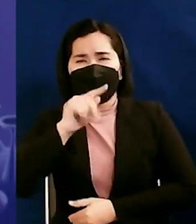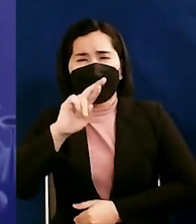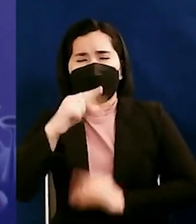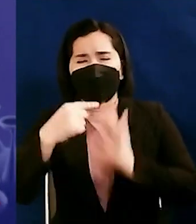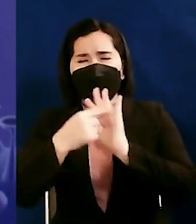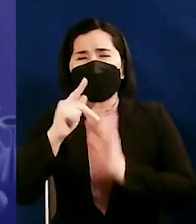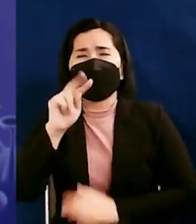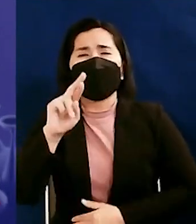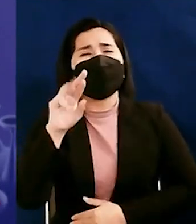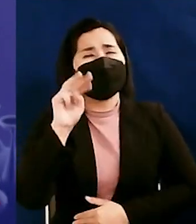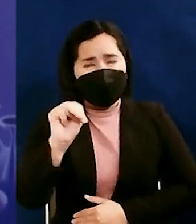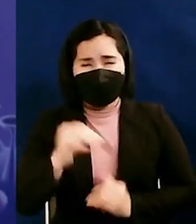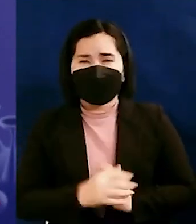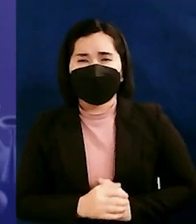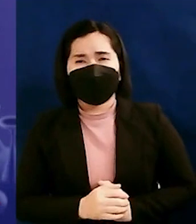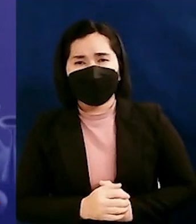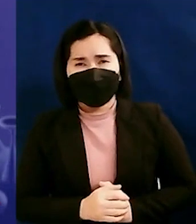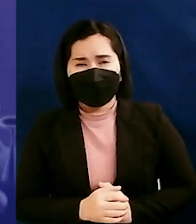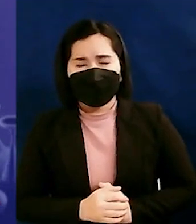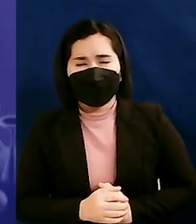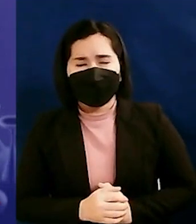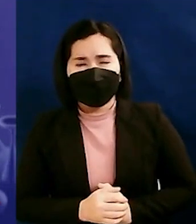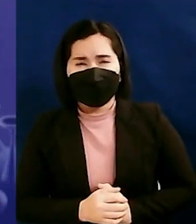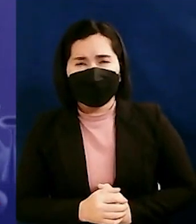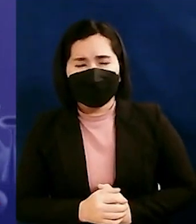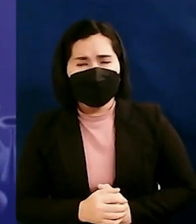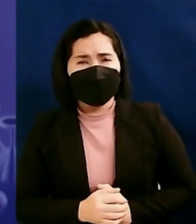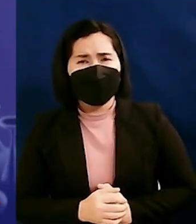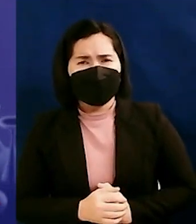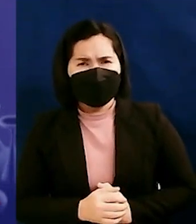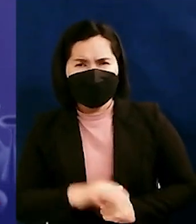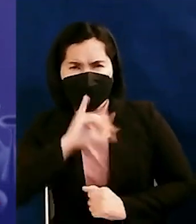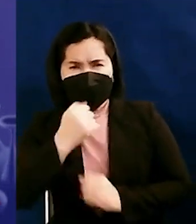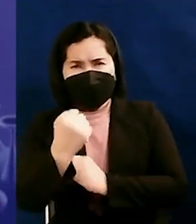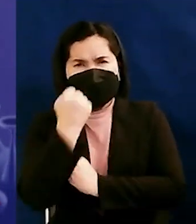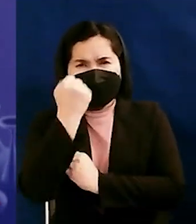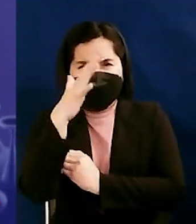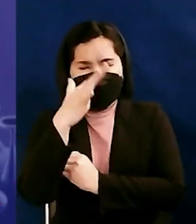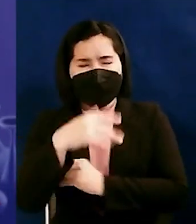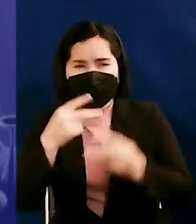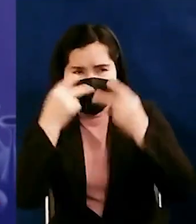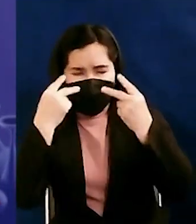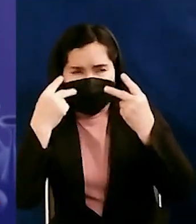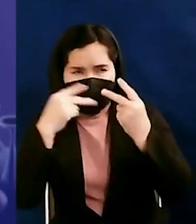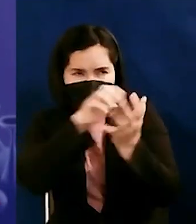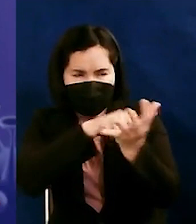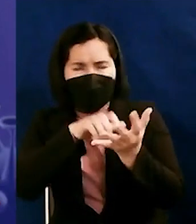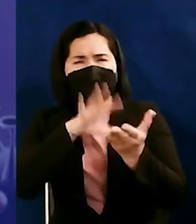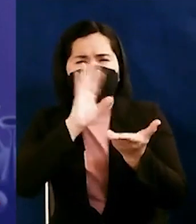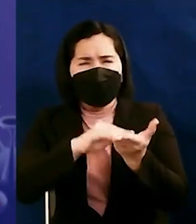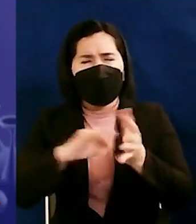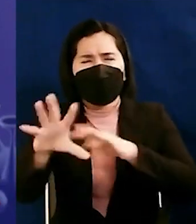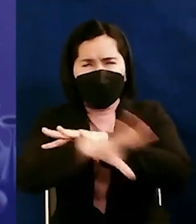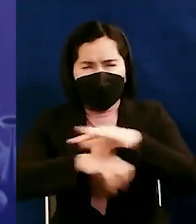ครับซึ่งโปรแกรม open source ตัวนี้อาจจะมีจุดอ่อนนะครับที่ทำให้สามารถบุกรุกได้นะครับซึ่ง